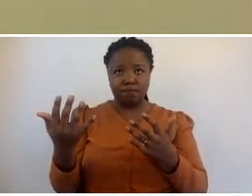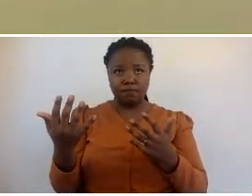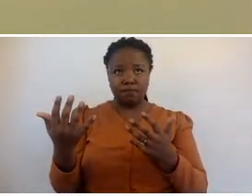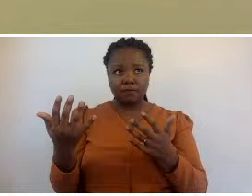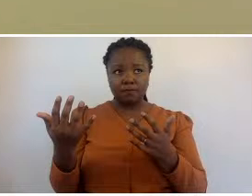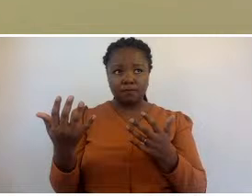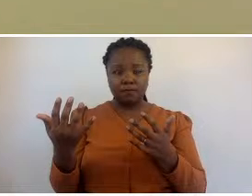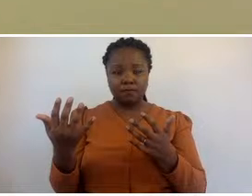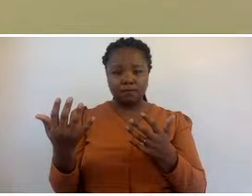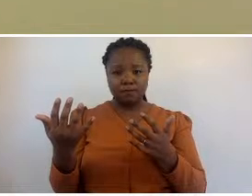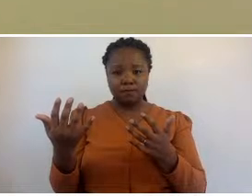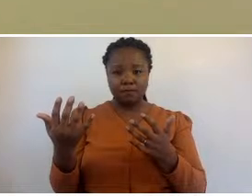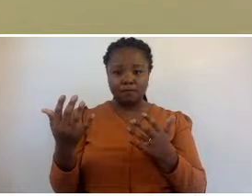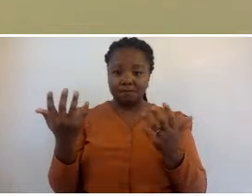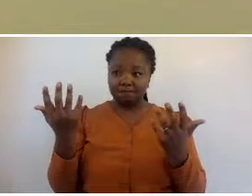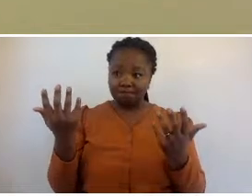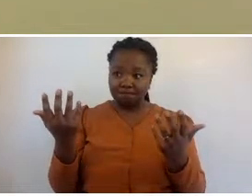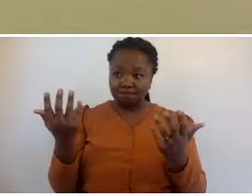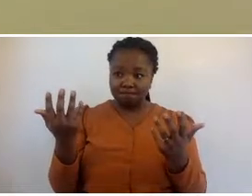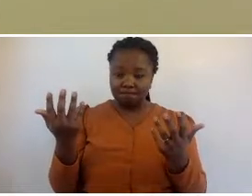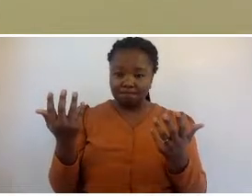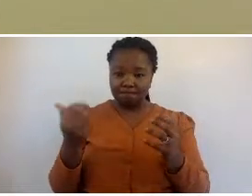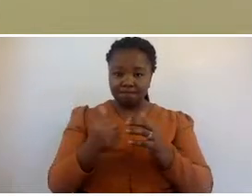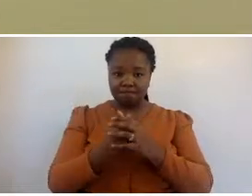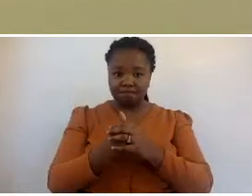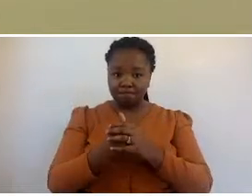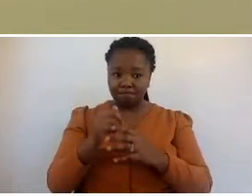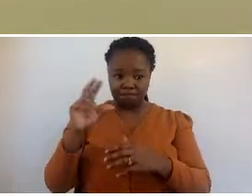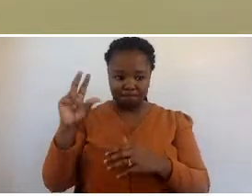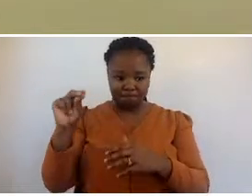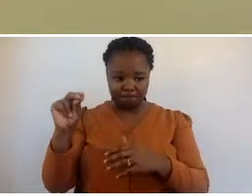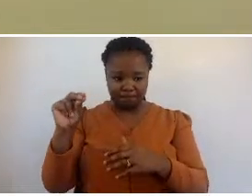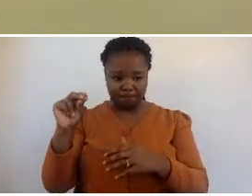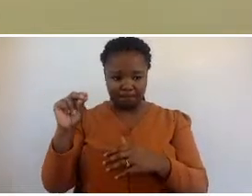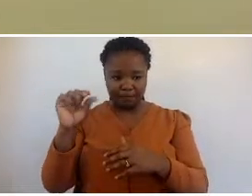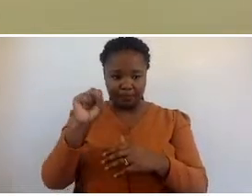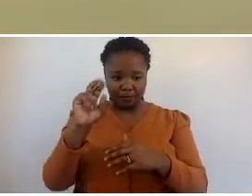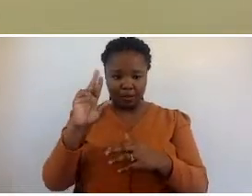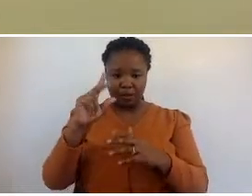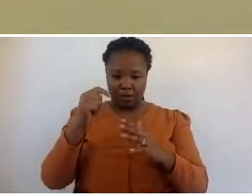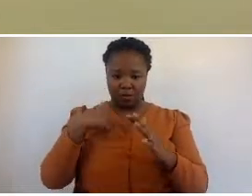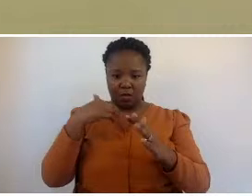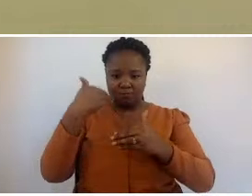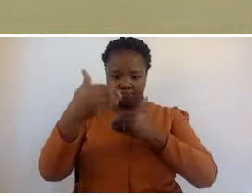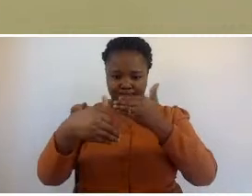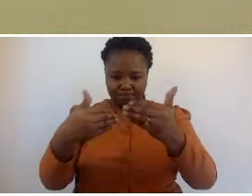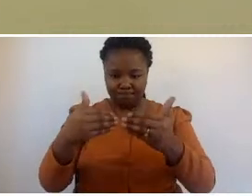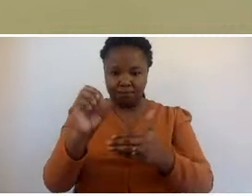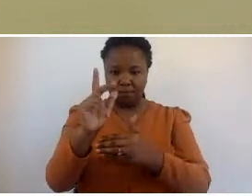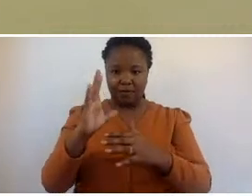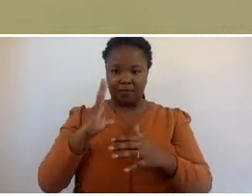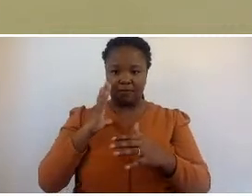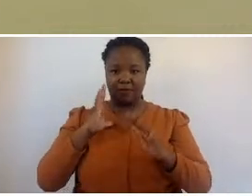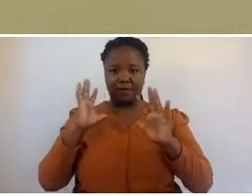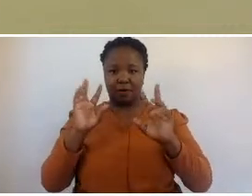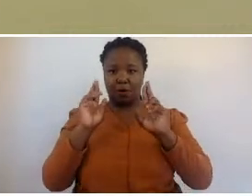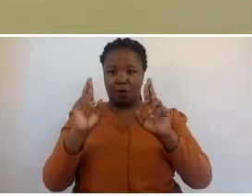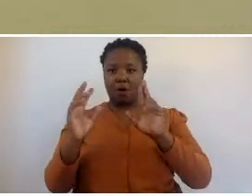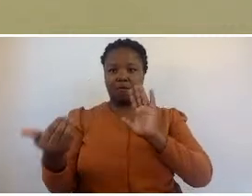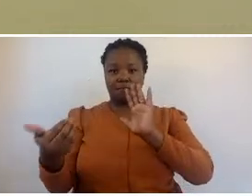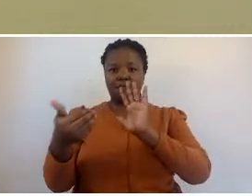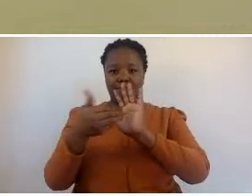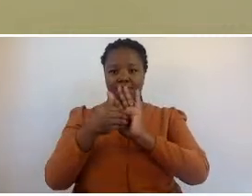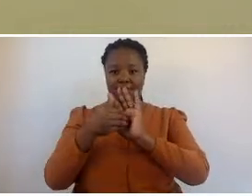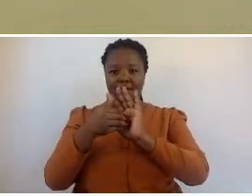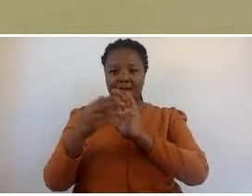pouvoir redonner la parole à Jobix? Non. Eh bien, nous poursuivons et j'espère